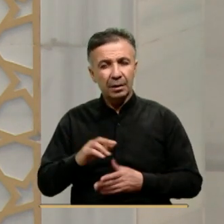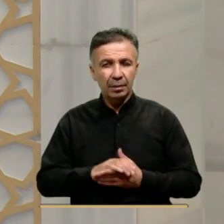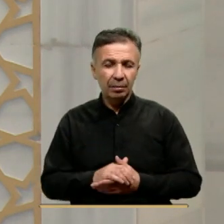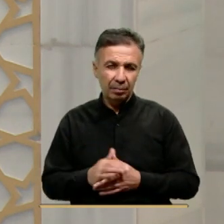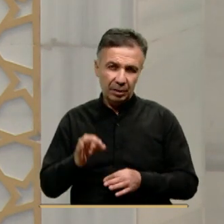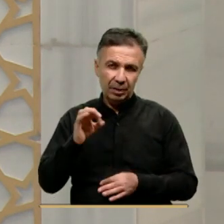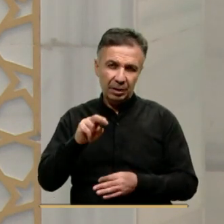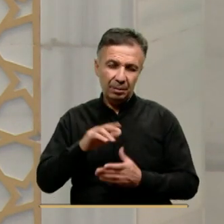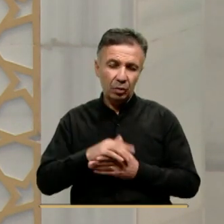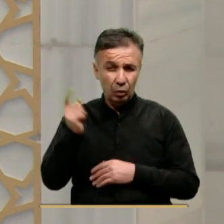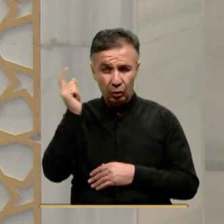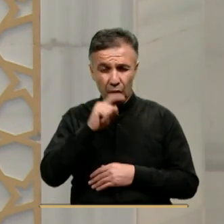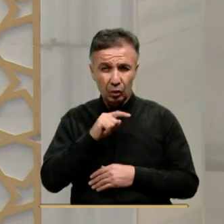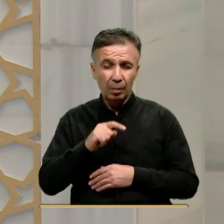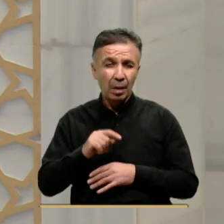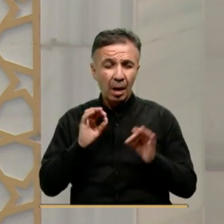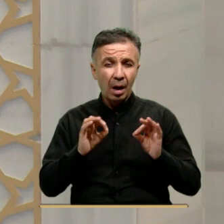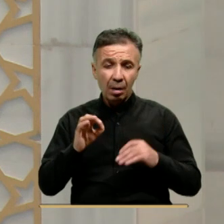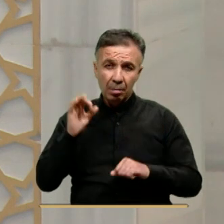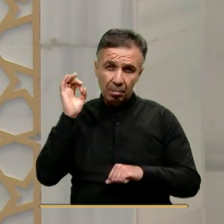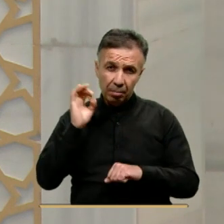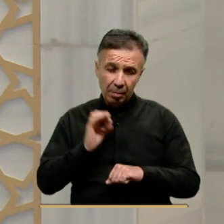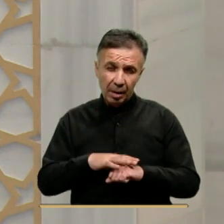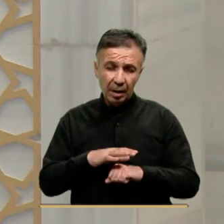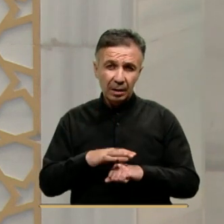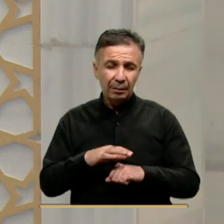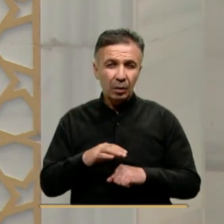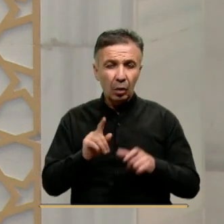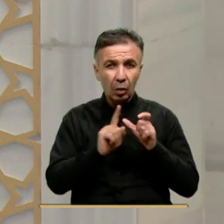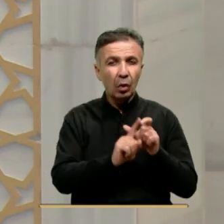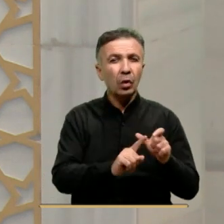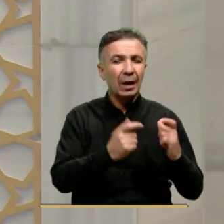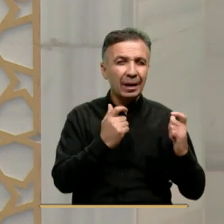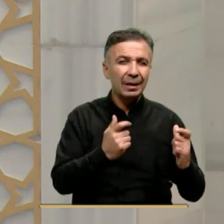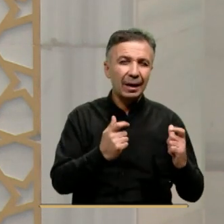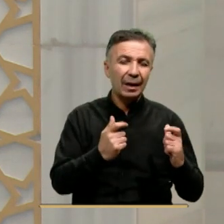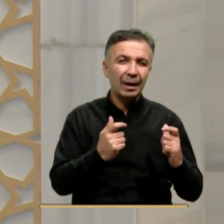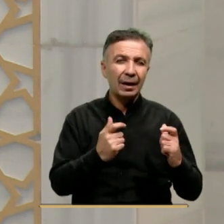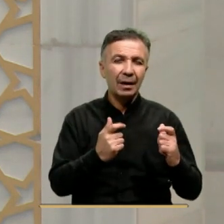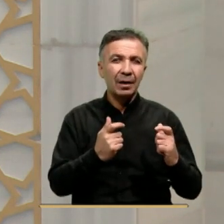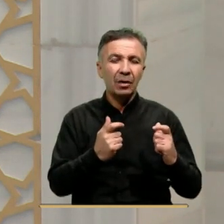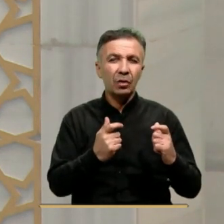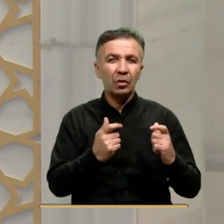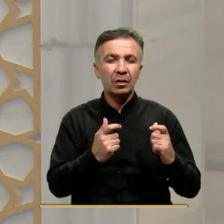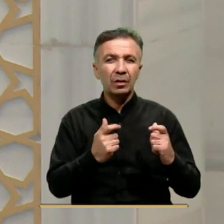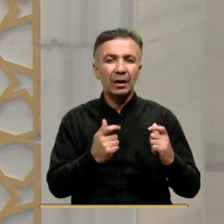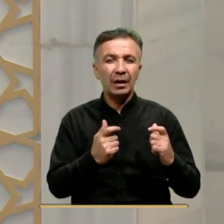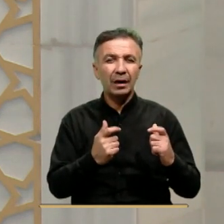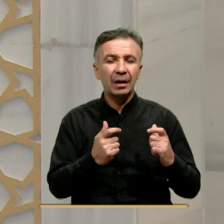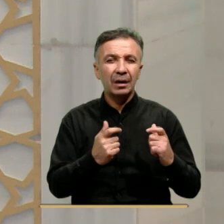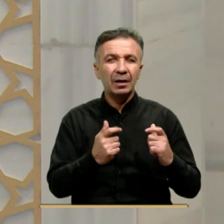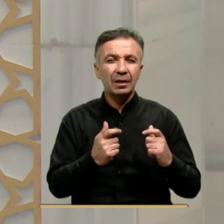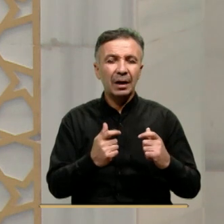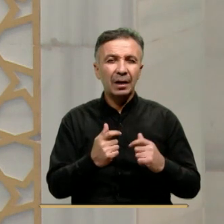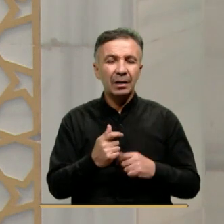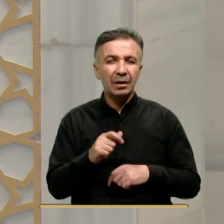gibi Çünkü her an o korunan yere o sürünün girme ihtimali var diyor Efendimiz